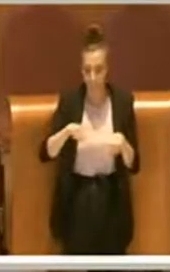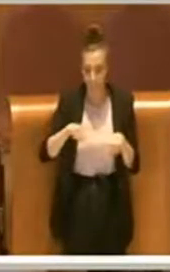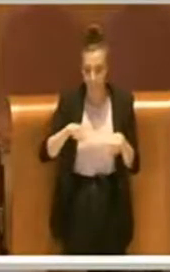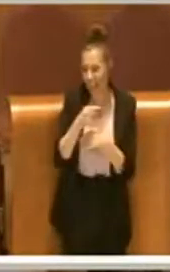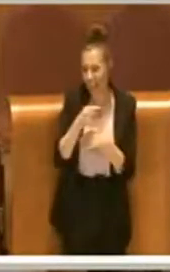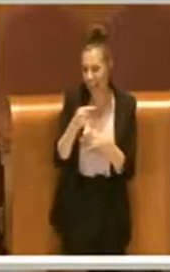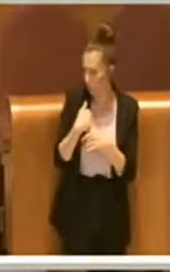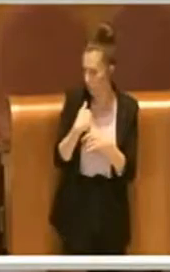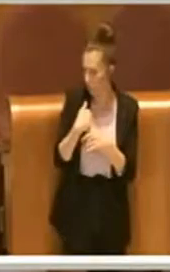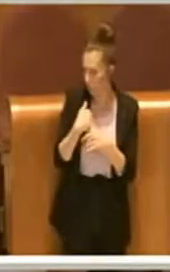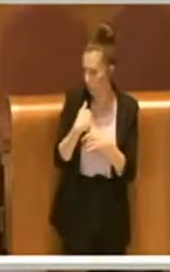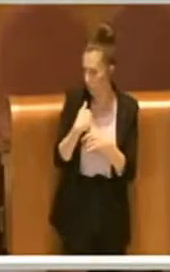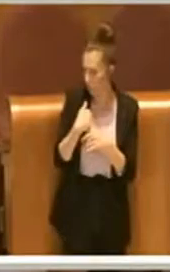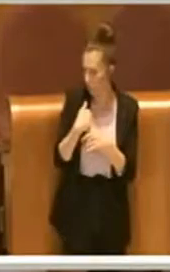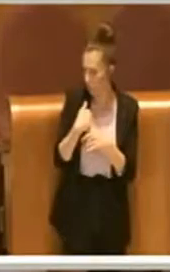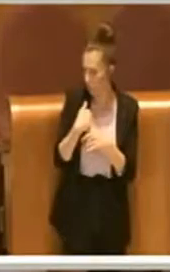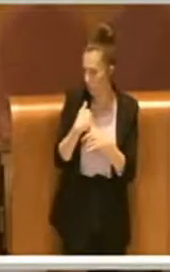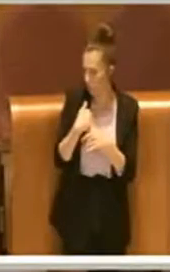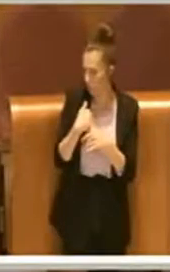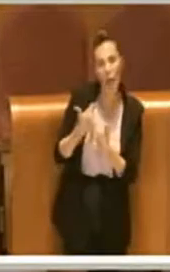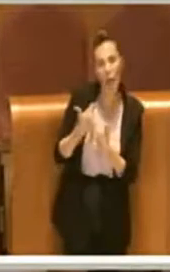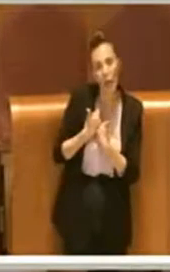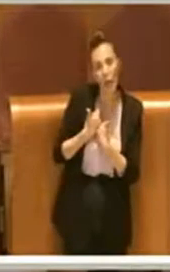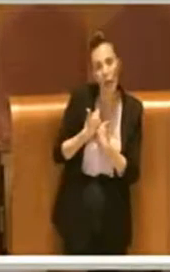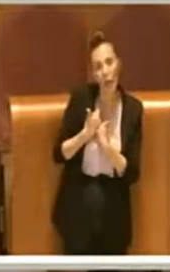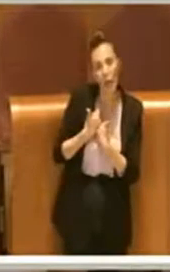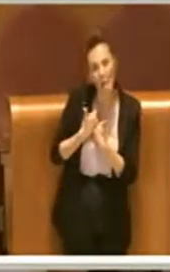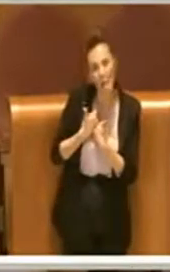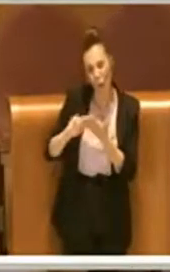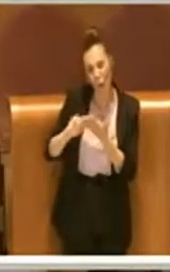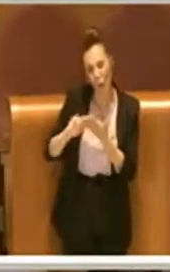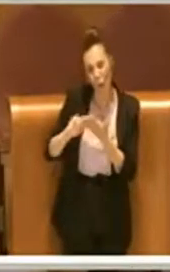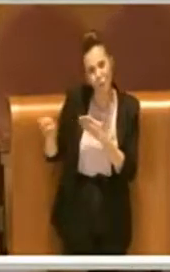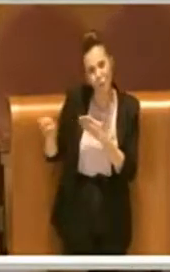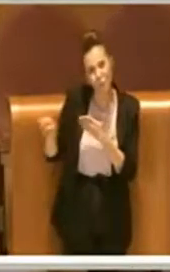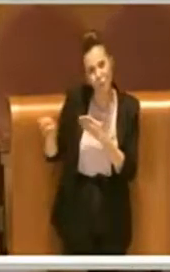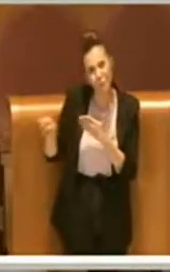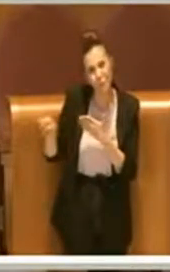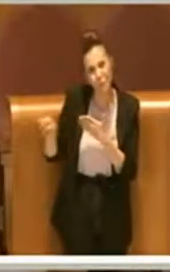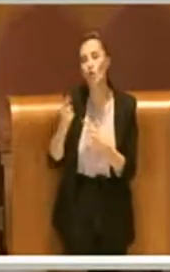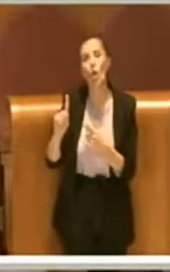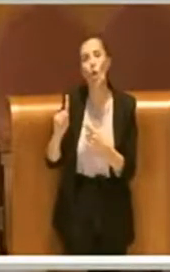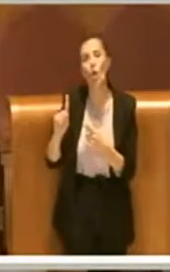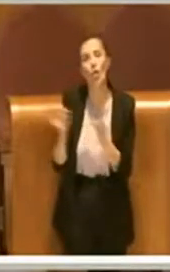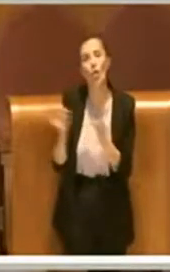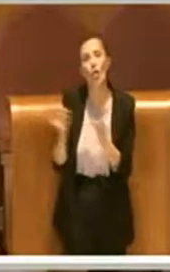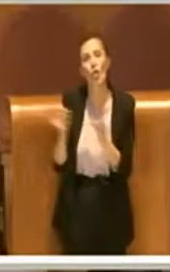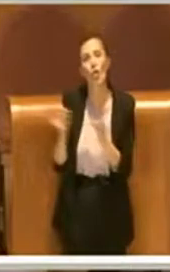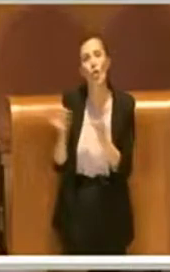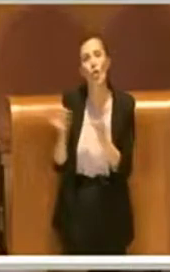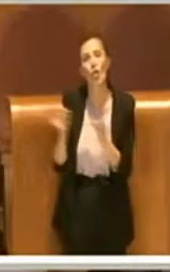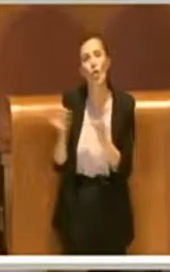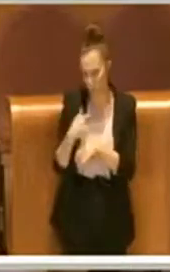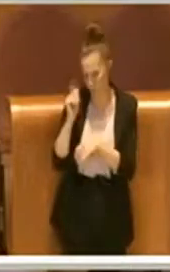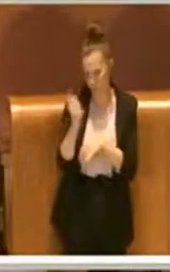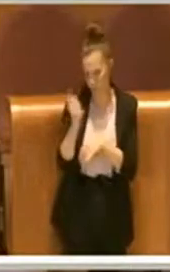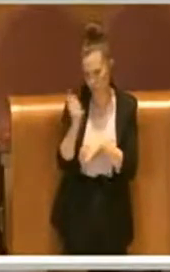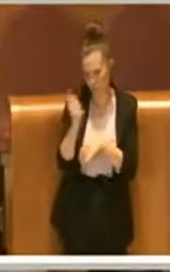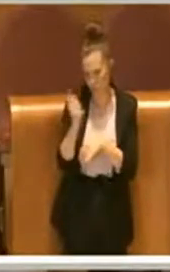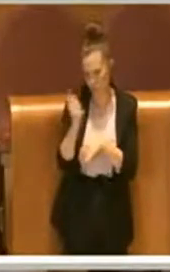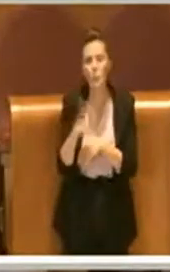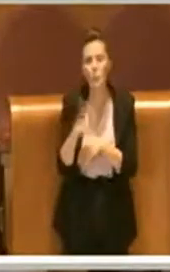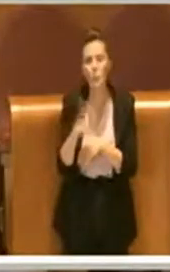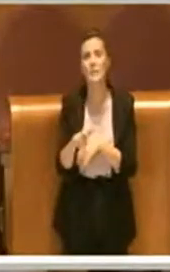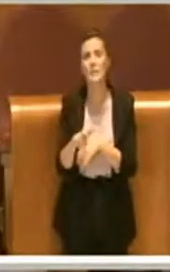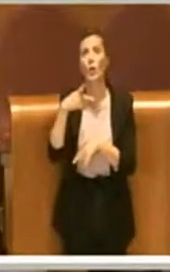degli uffici. Io ritengo che la politica debba a volte andare anche al di